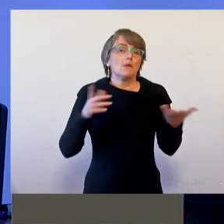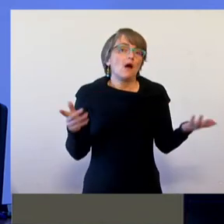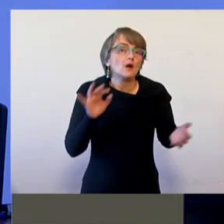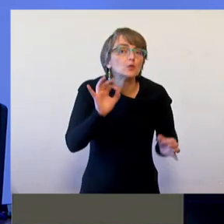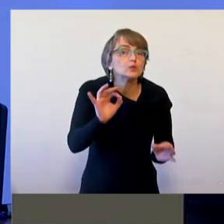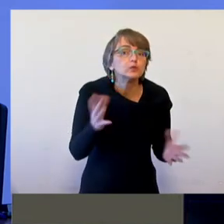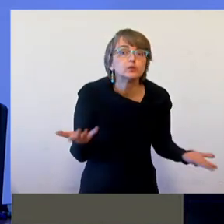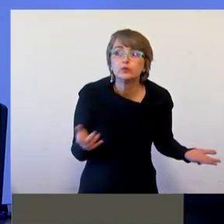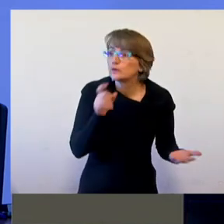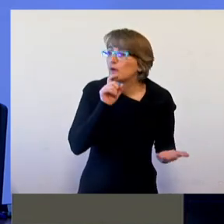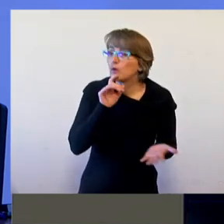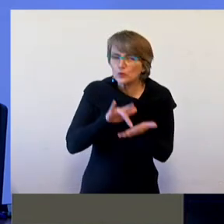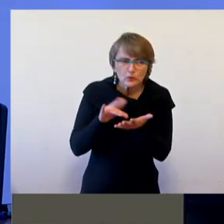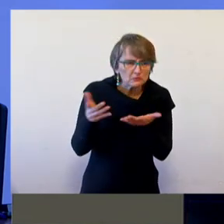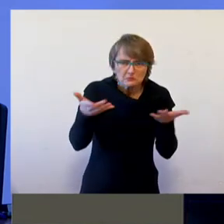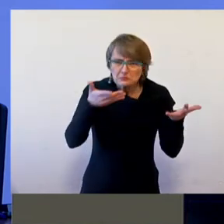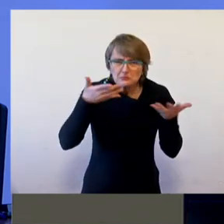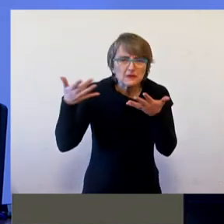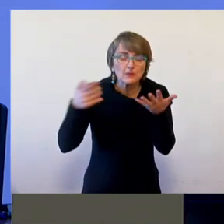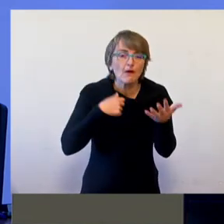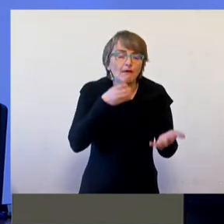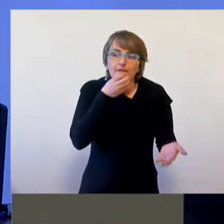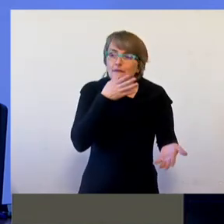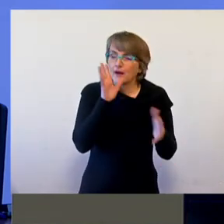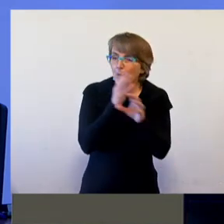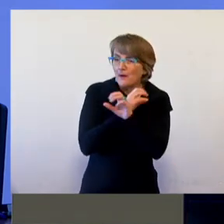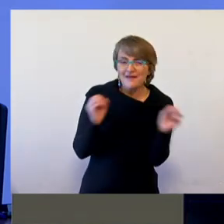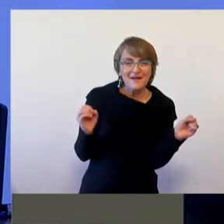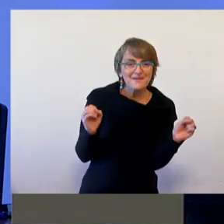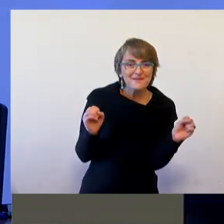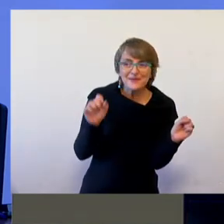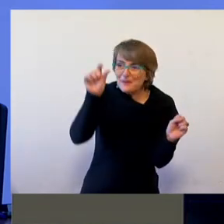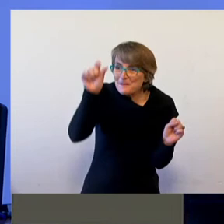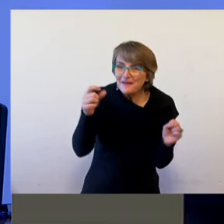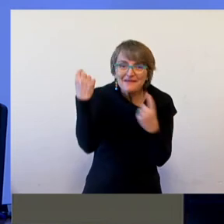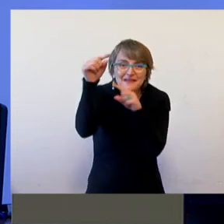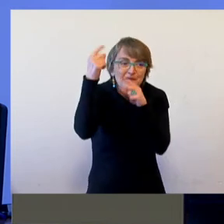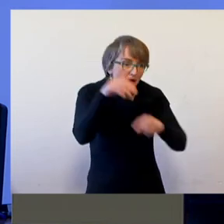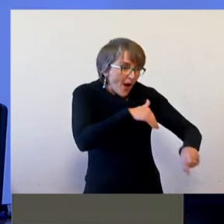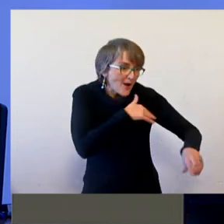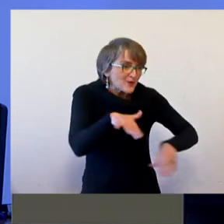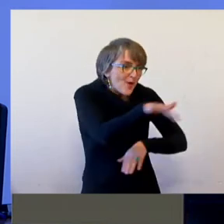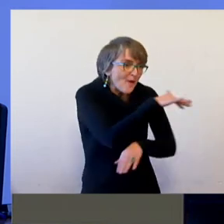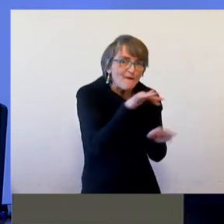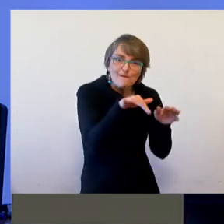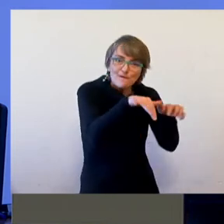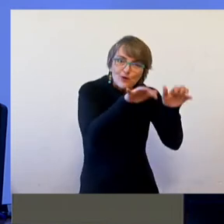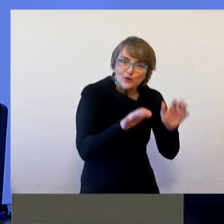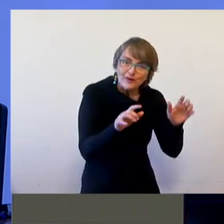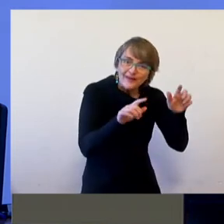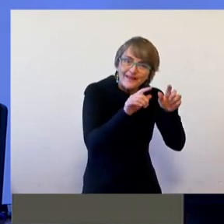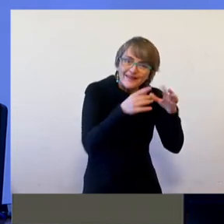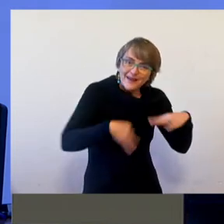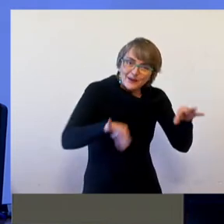là tout à l'heure, je suis émerveillé de l'entendre, la défense du personnel et des fonctionnaires territoriaux.